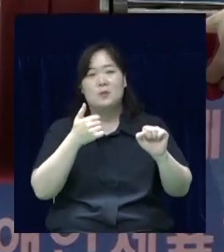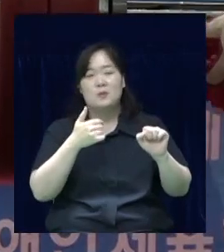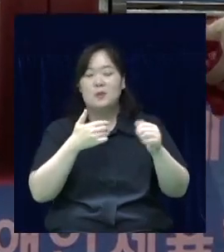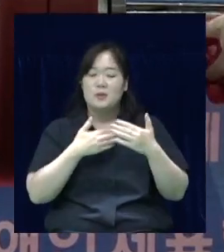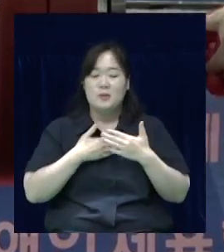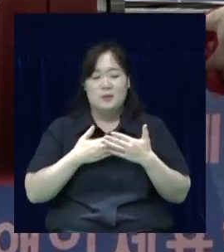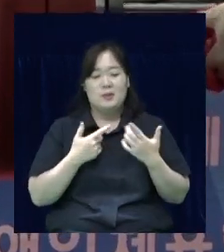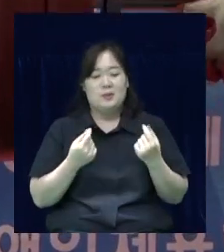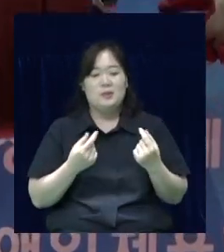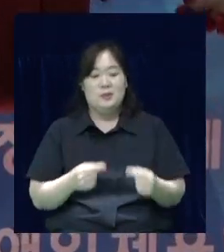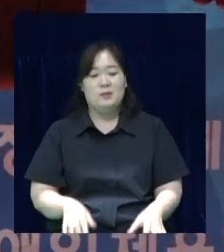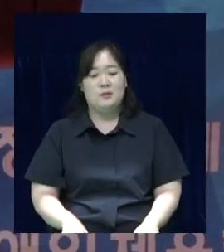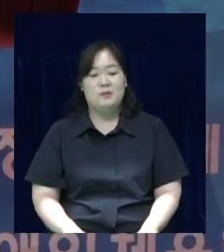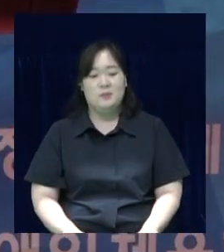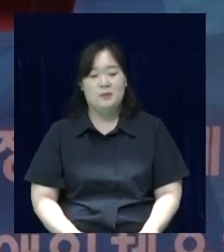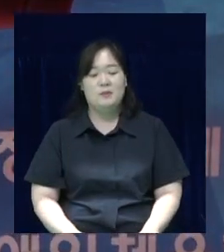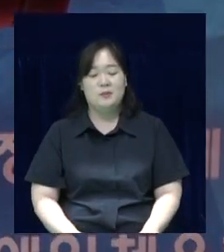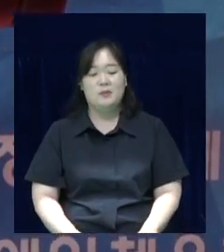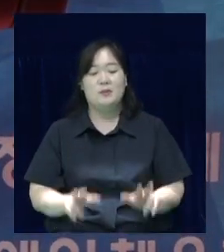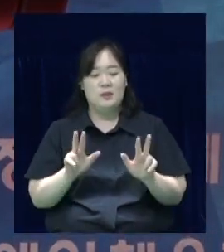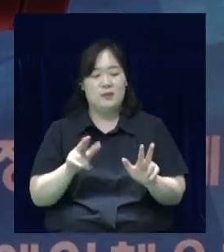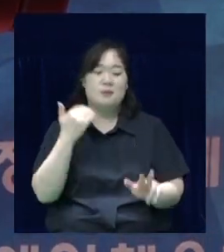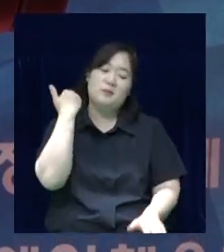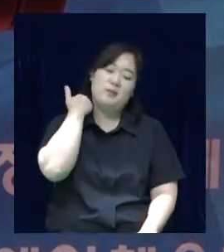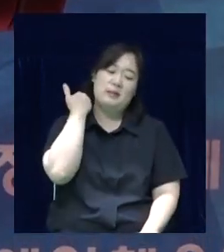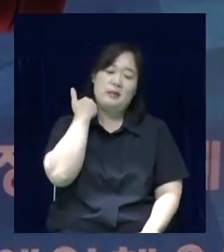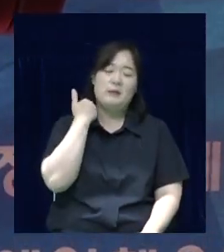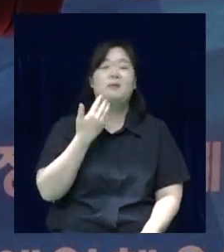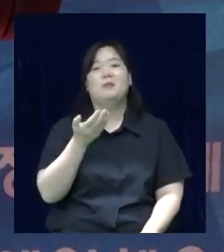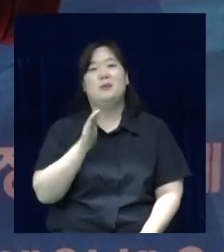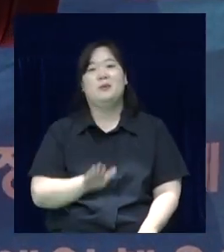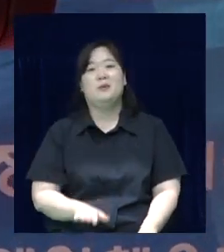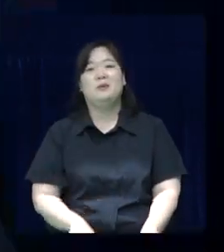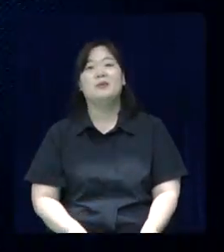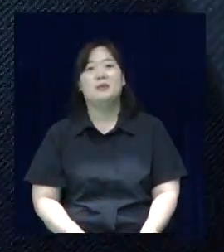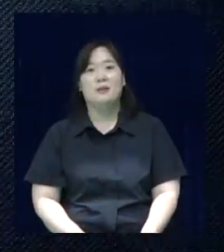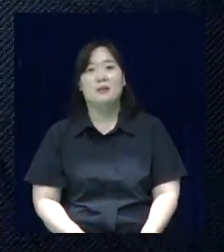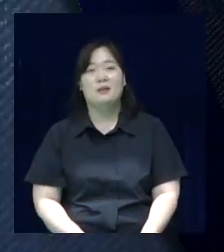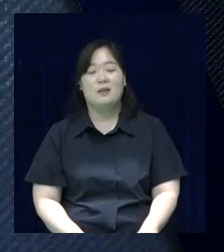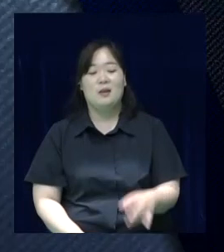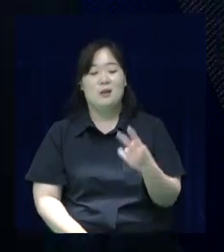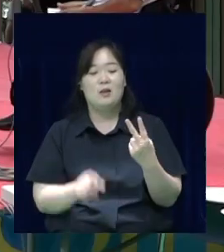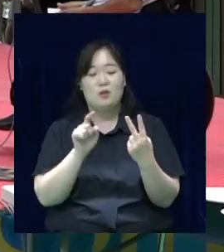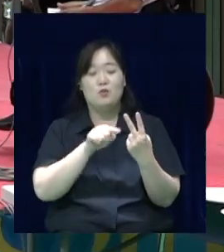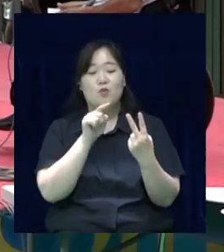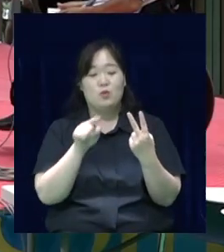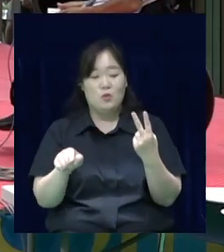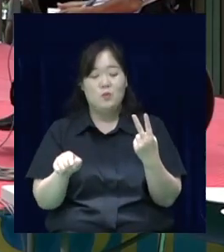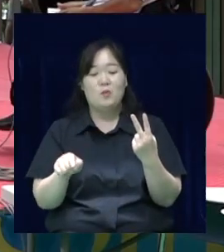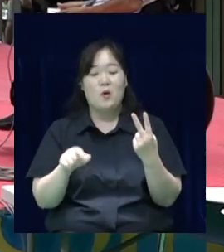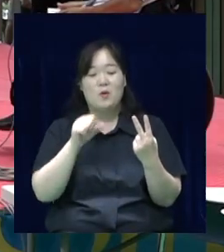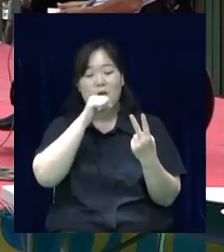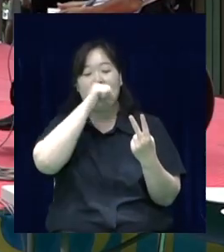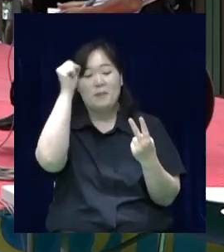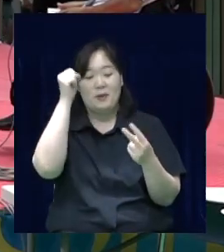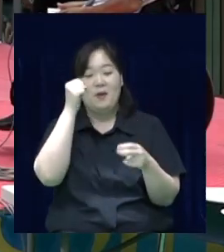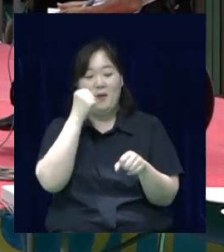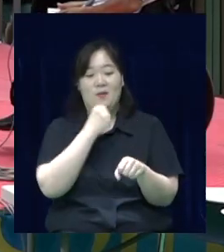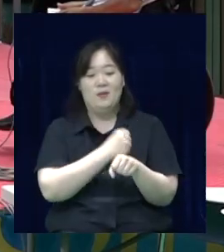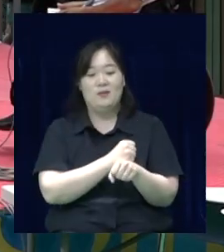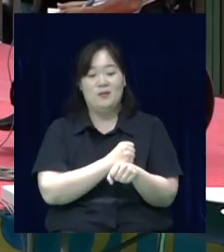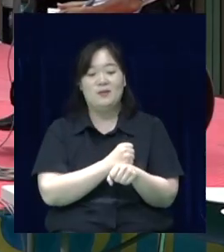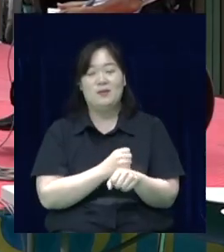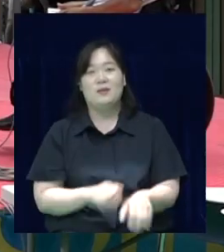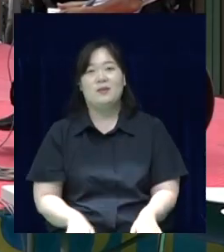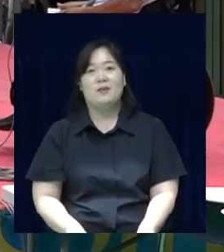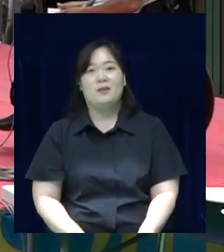아하, 딱 이 각도에서 봤을 때는 가려지죠. 안 보입니다. 예. 아마 두 명의 심판진은 이제 앞쪽에 있기 때문에 잘 안 보였을 예, 수도 있을 것 같아요. 어찌